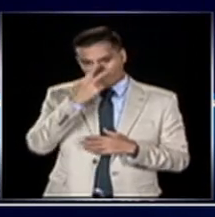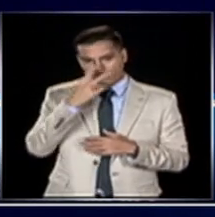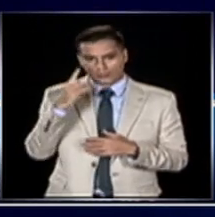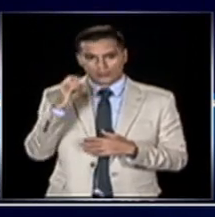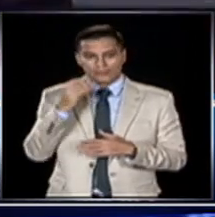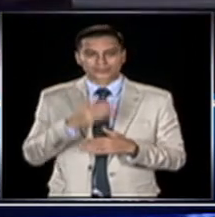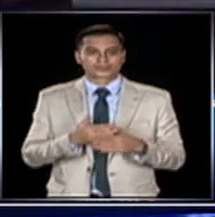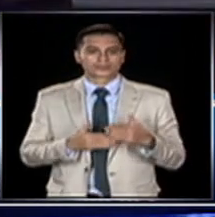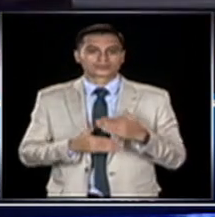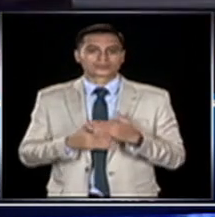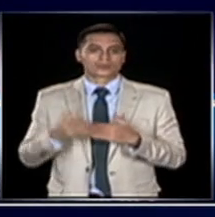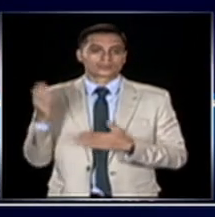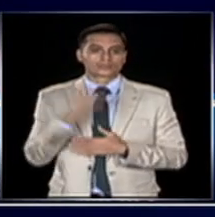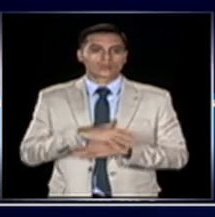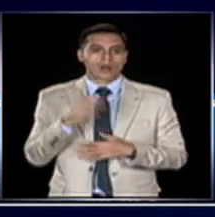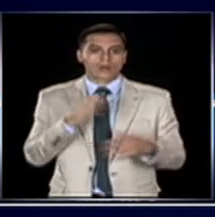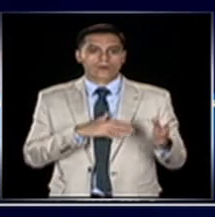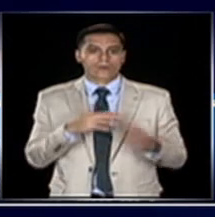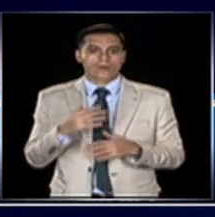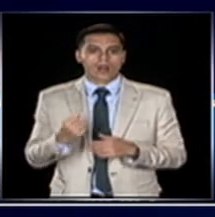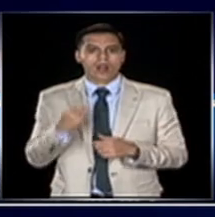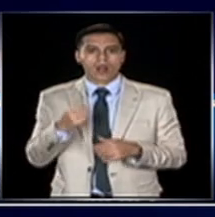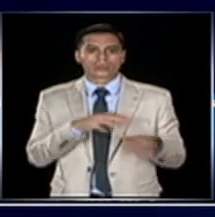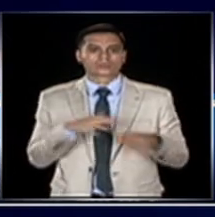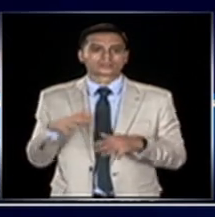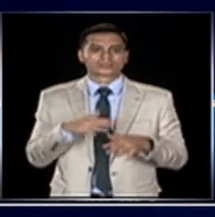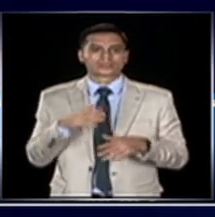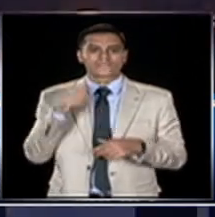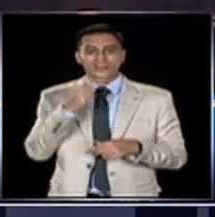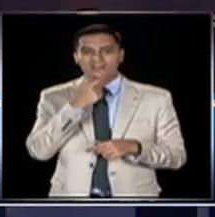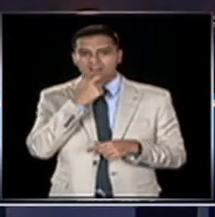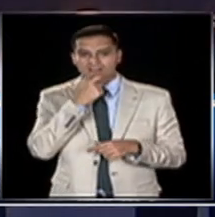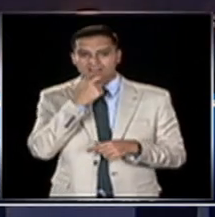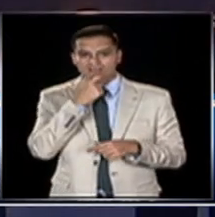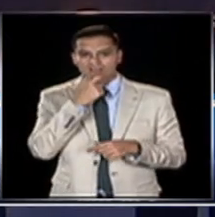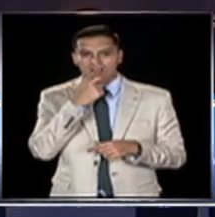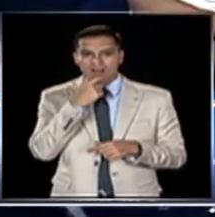1250 مبنى. انجلترا. اقوى زلزال في تاريخ انجلترا. اجابه صحيحه.